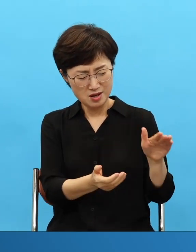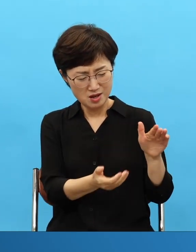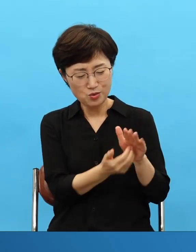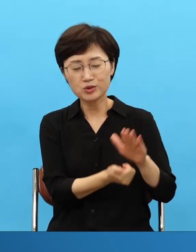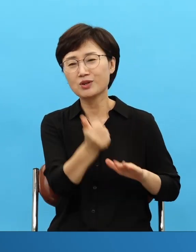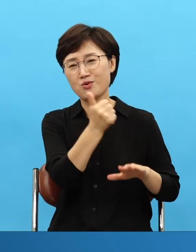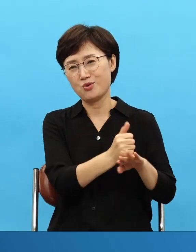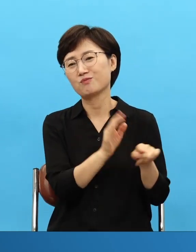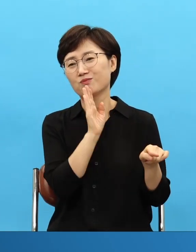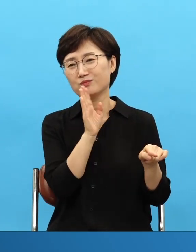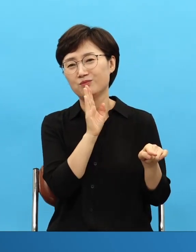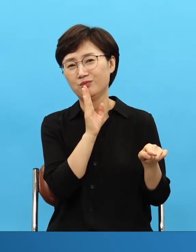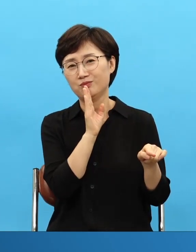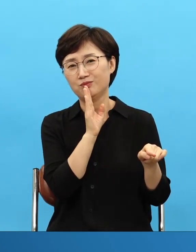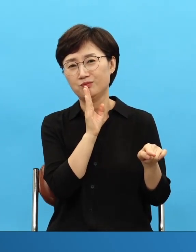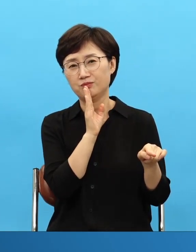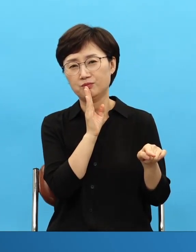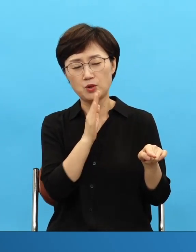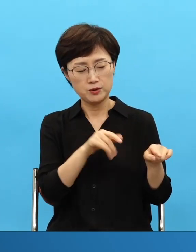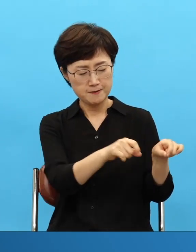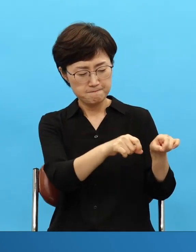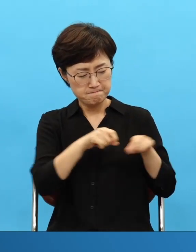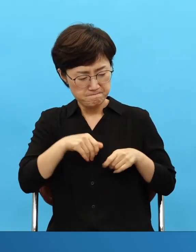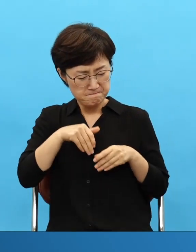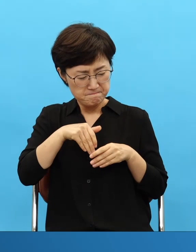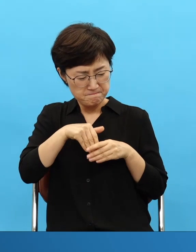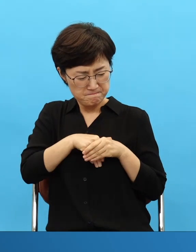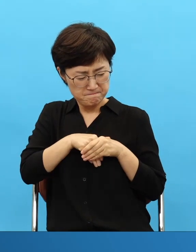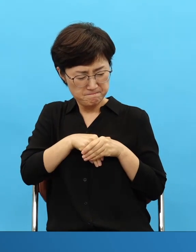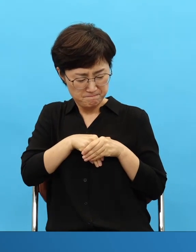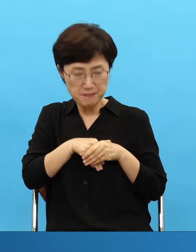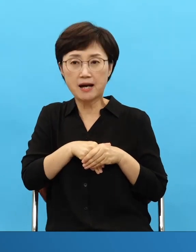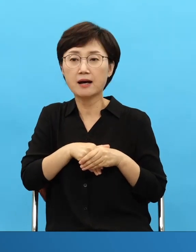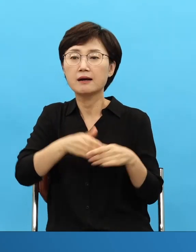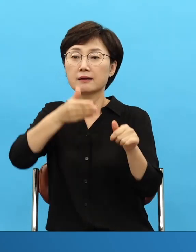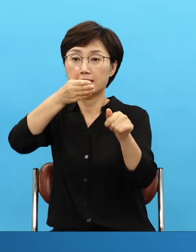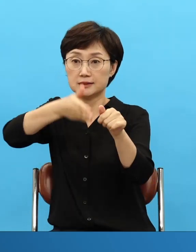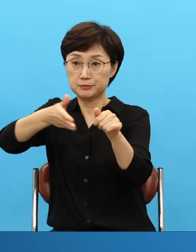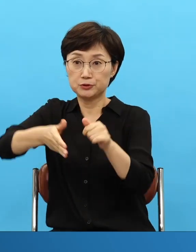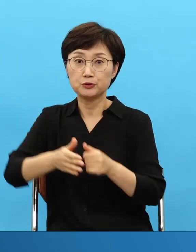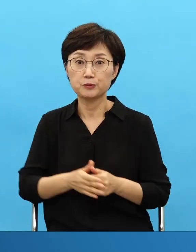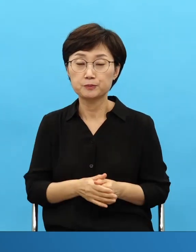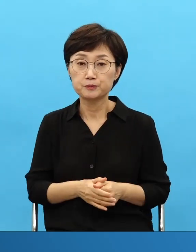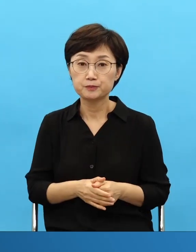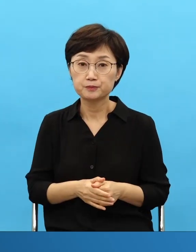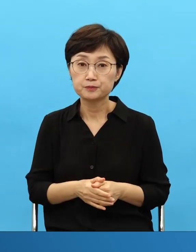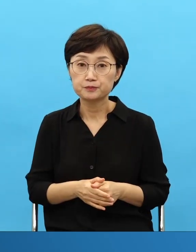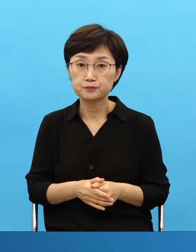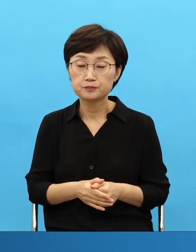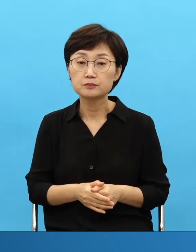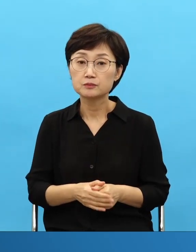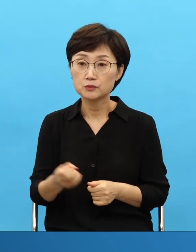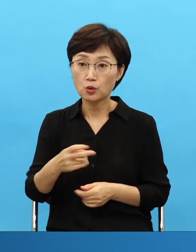greater success than 그걸 오늘 that. 딱 심으셔야 돼요. And that's why you must plant this in yourself today.